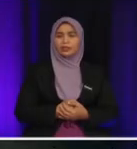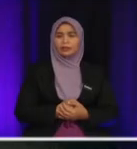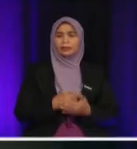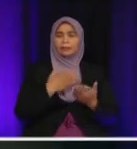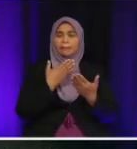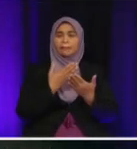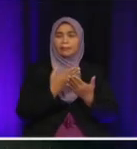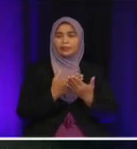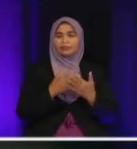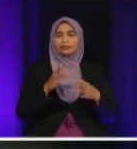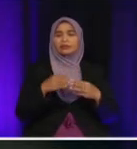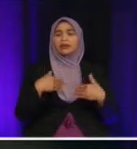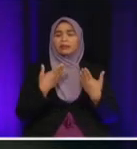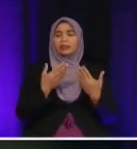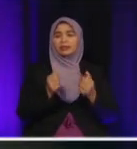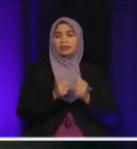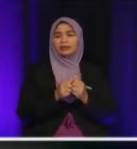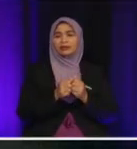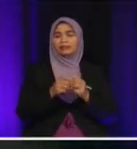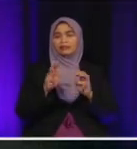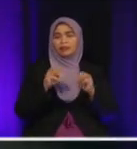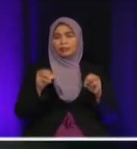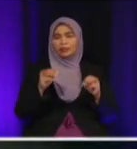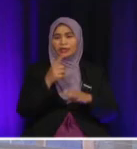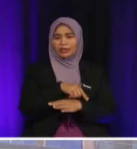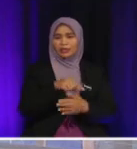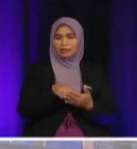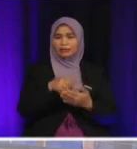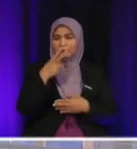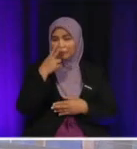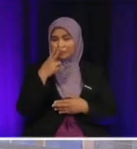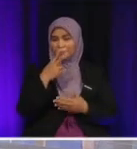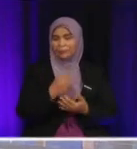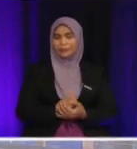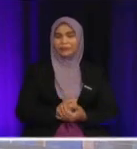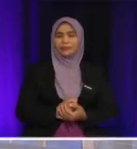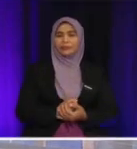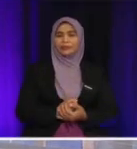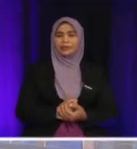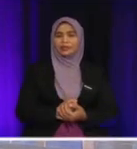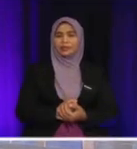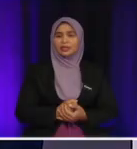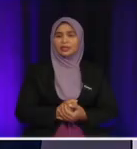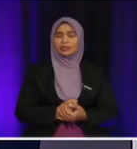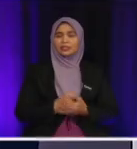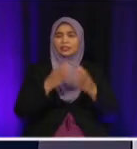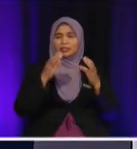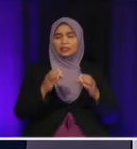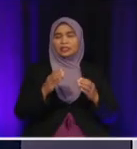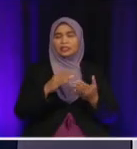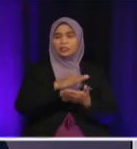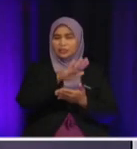dengan prestasi pembelajaran murid-murid kita pada hari ini ustaz? Nampak macam banyak kumbang mereka peroleh ini. Silakan, secara kesimpulannya